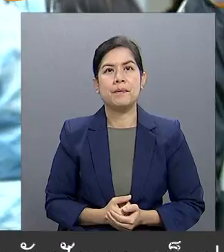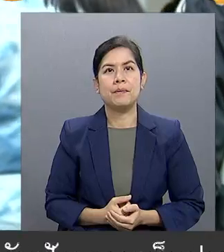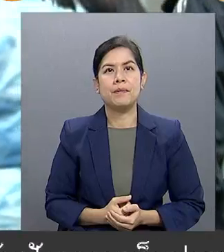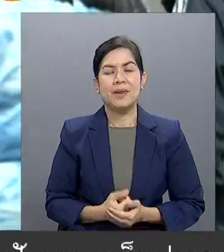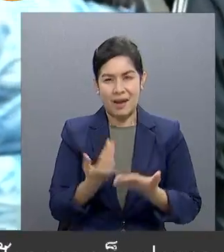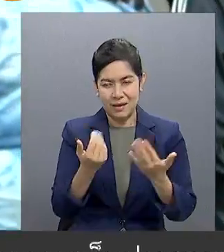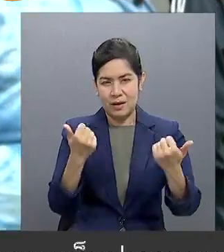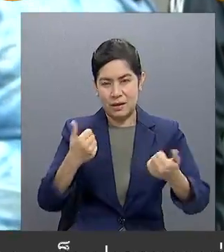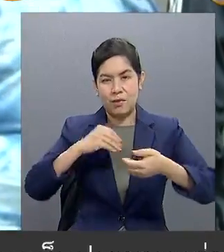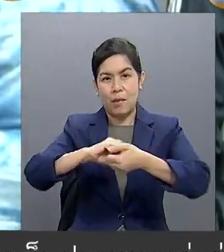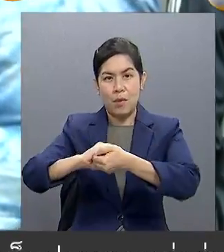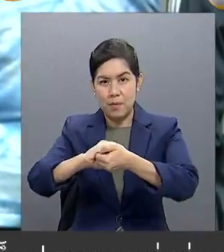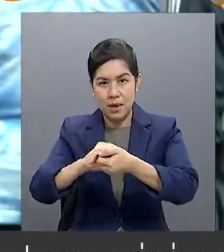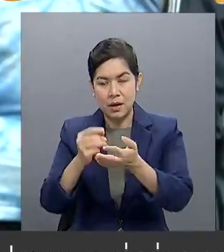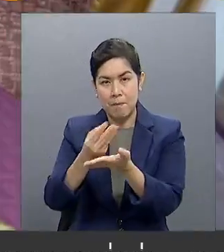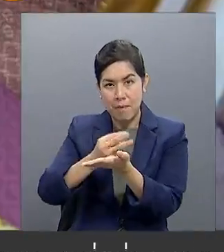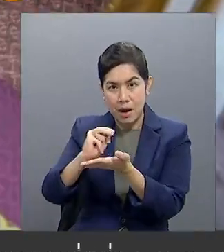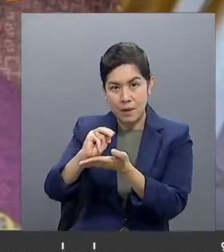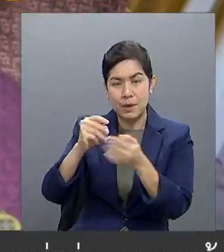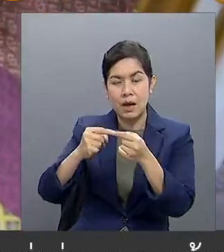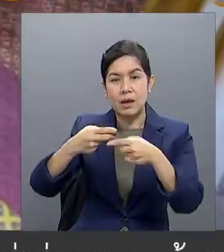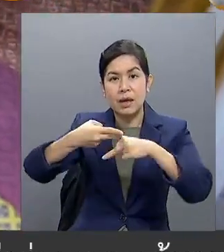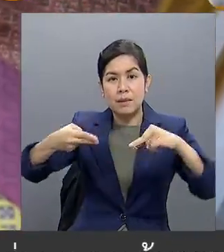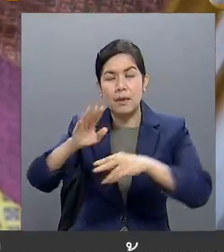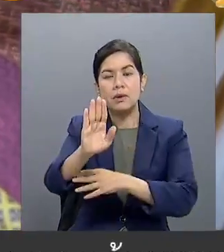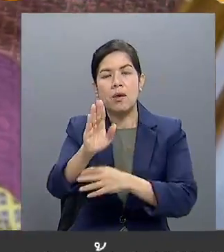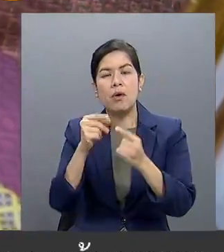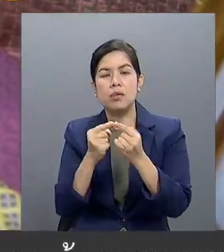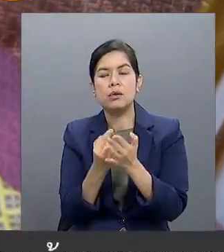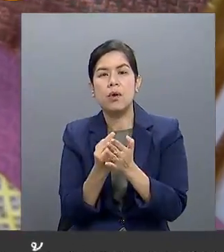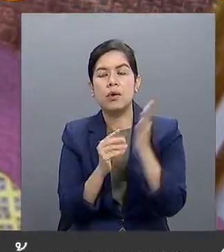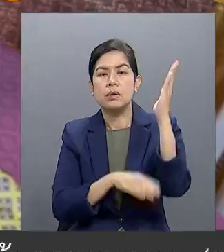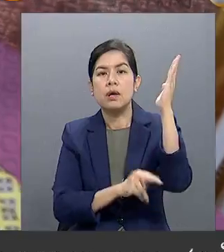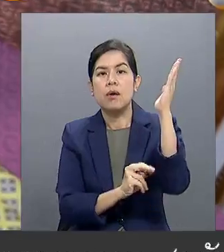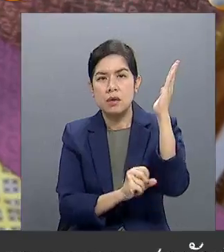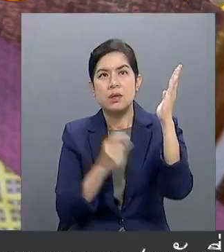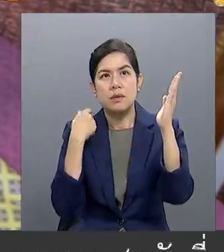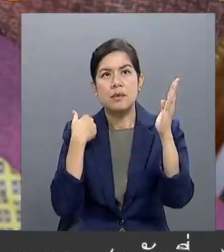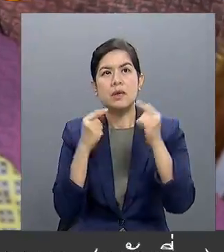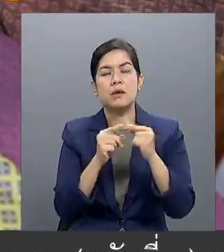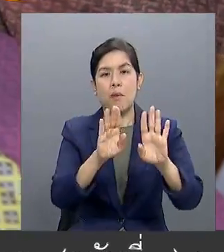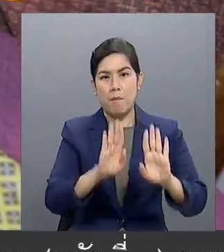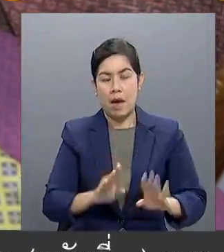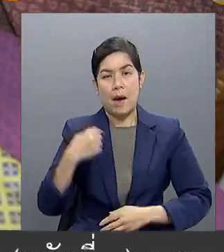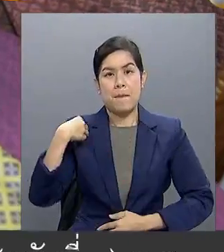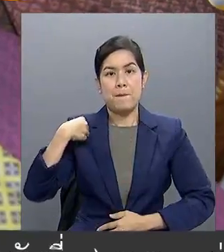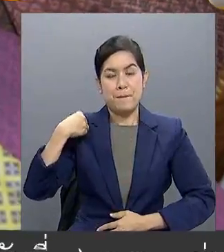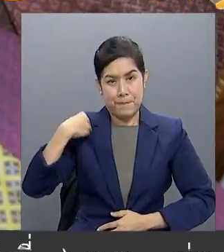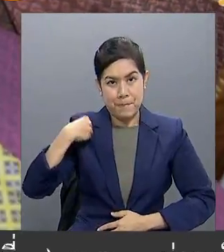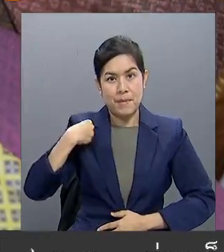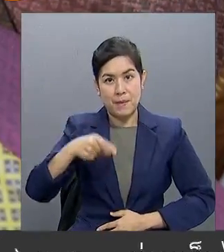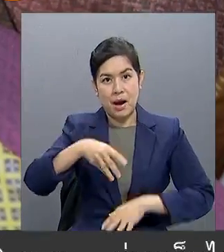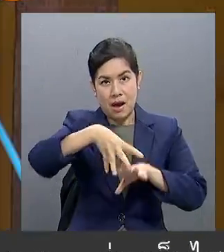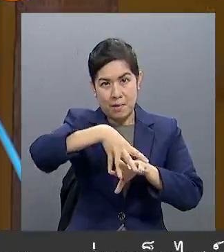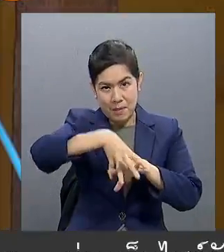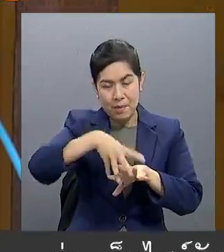นครค่ะจะมีของลายปลายกจ จะมีทางราชพัฒน์ตัวเข้าไปช่วยทำวิจัย